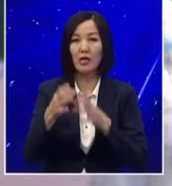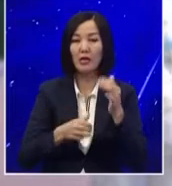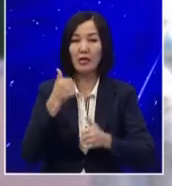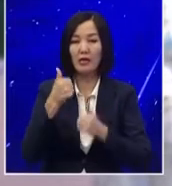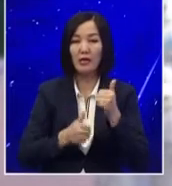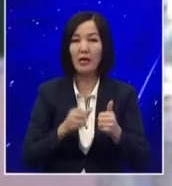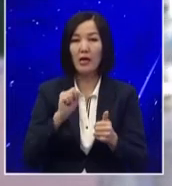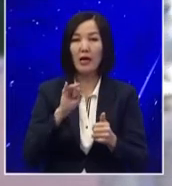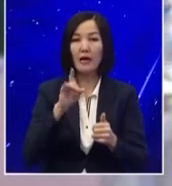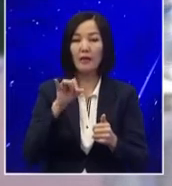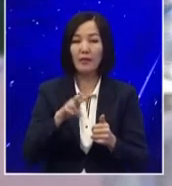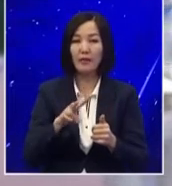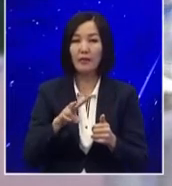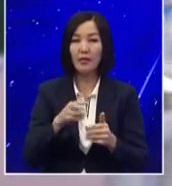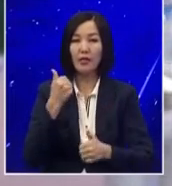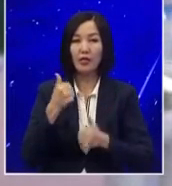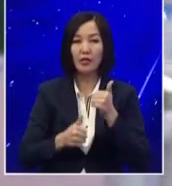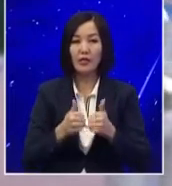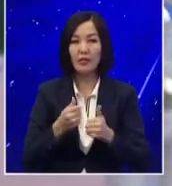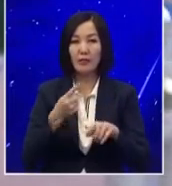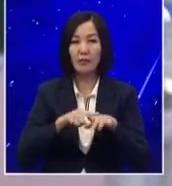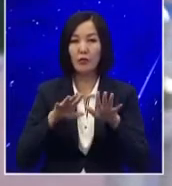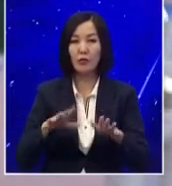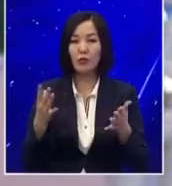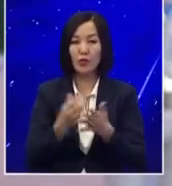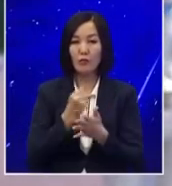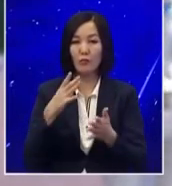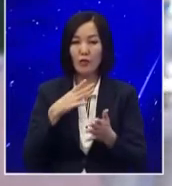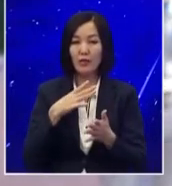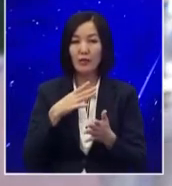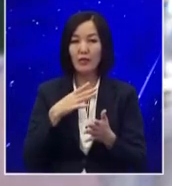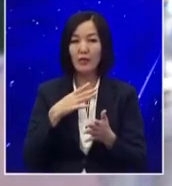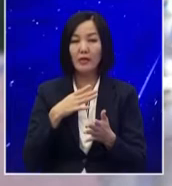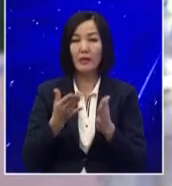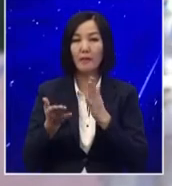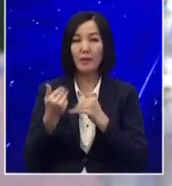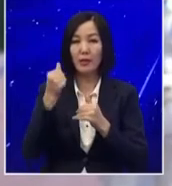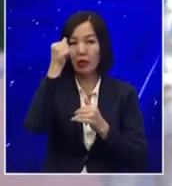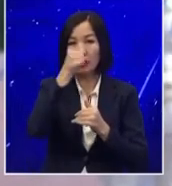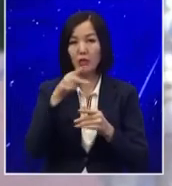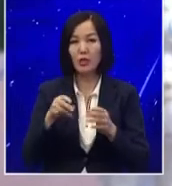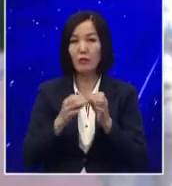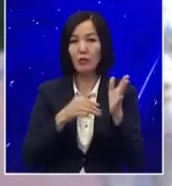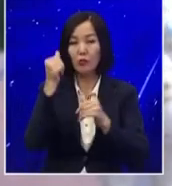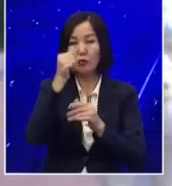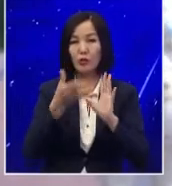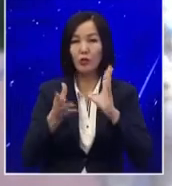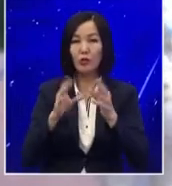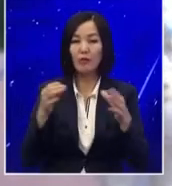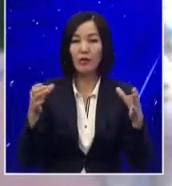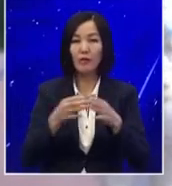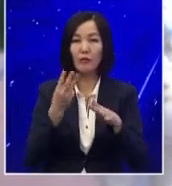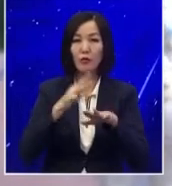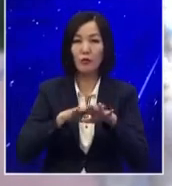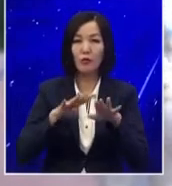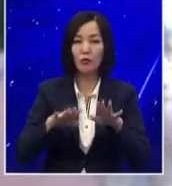айбын 2017 жылғы жарысында бірінші орынды иемденген болатынбыз. Былтырғы жылы 2019 жылы жалпы командалық есепте